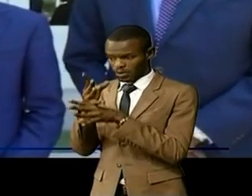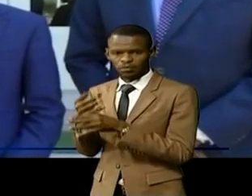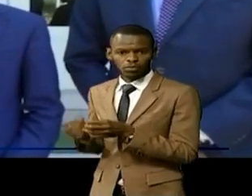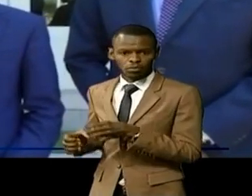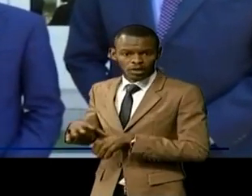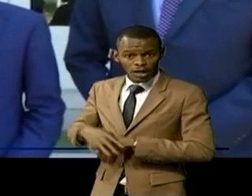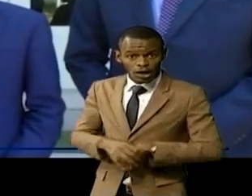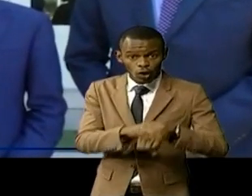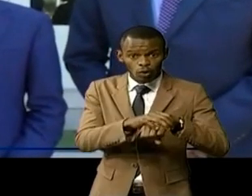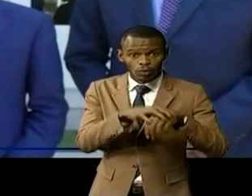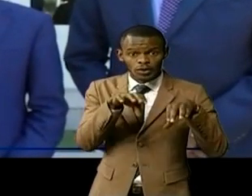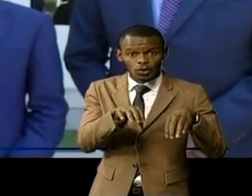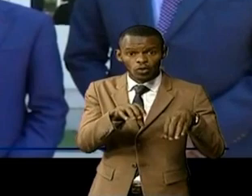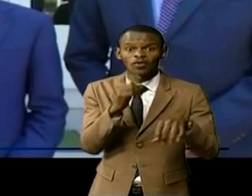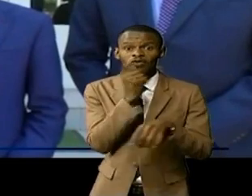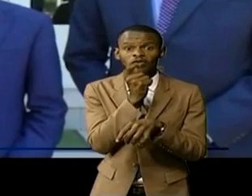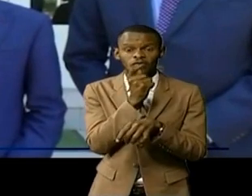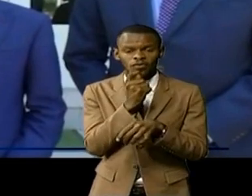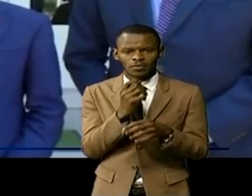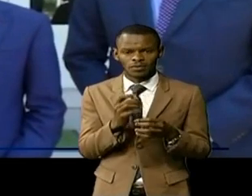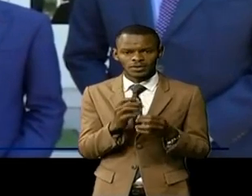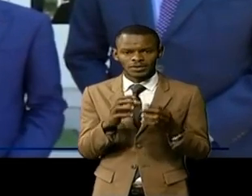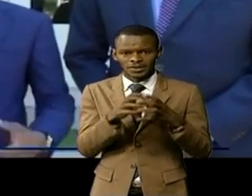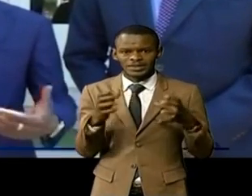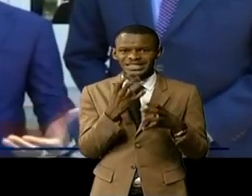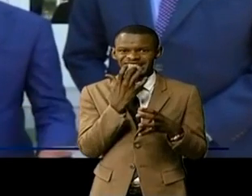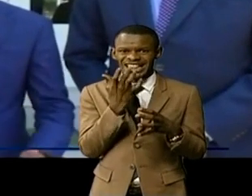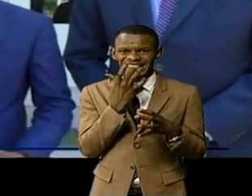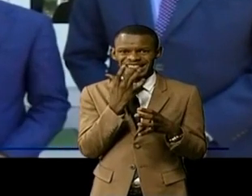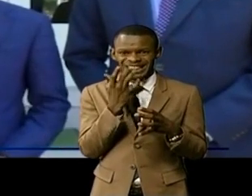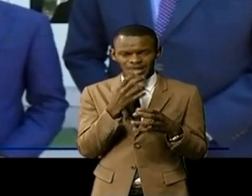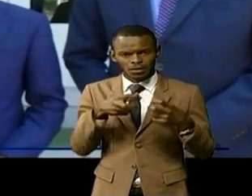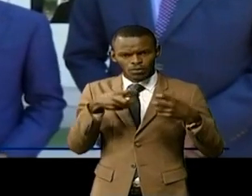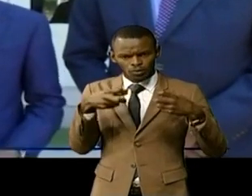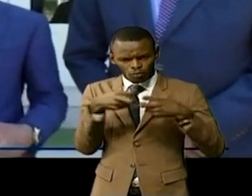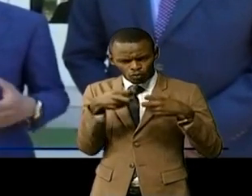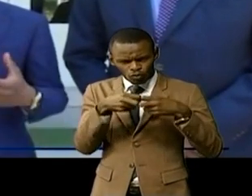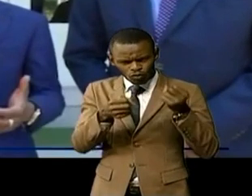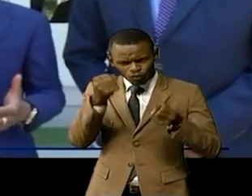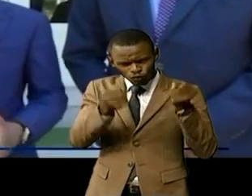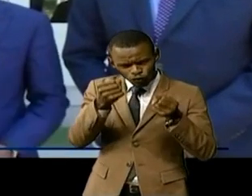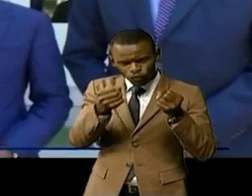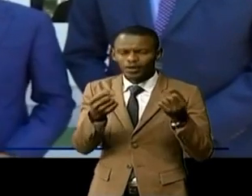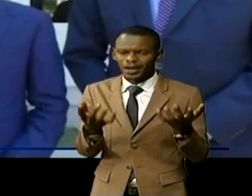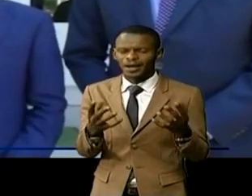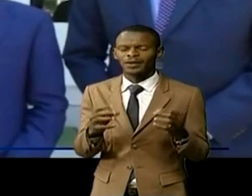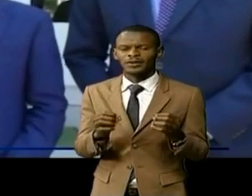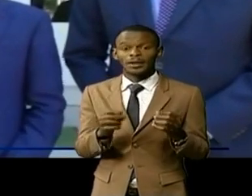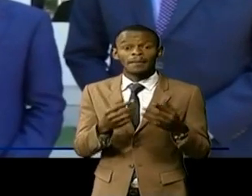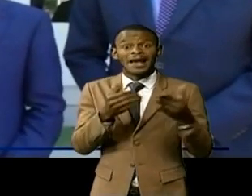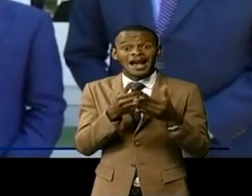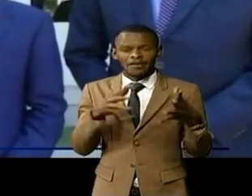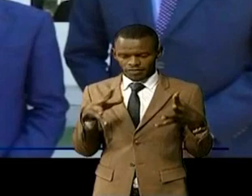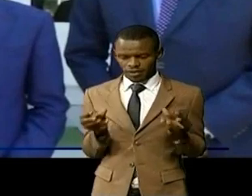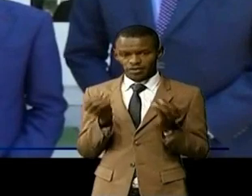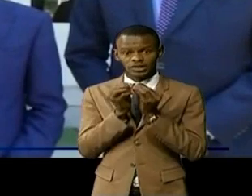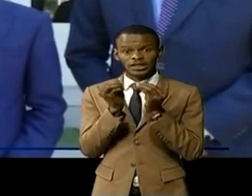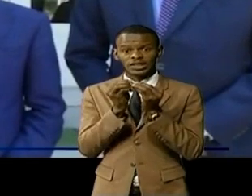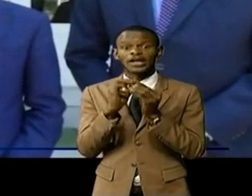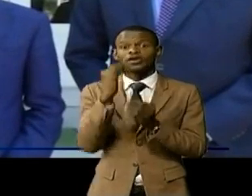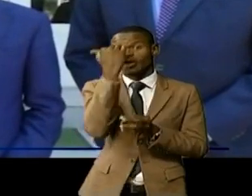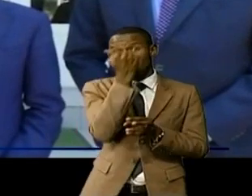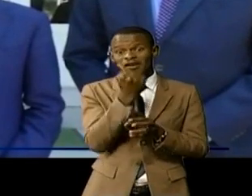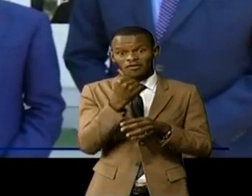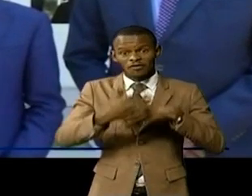le gouvernement pour l'organisation du forum, après le forum. Parce que c'est la mise en œuvre qui c'est plus